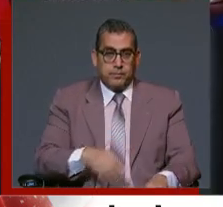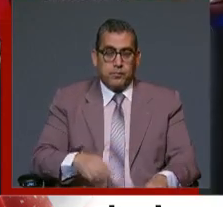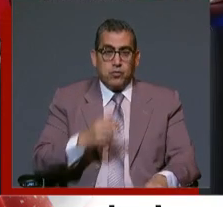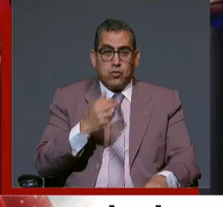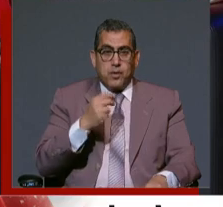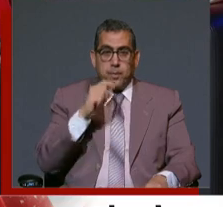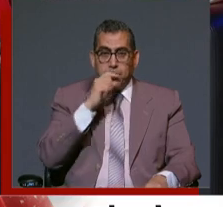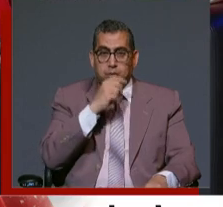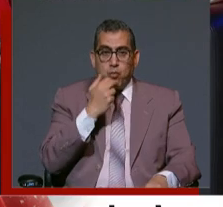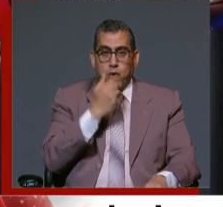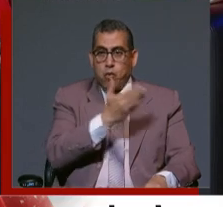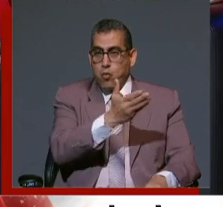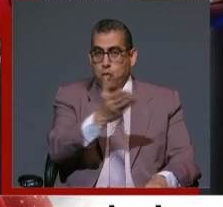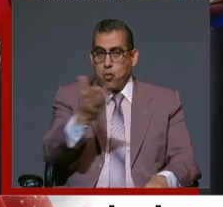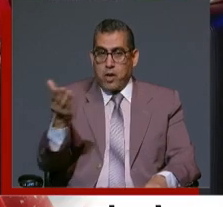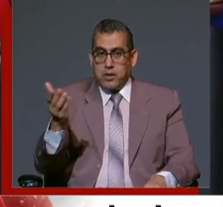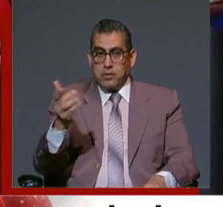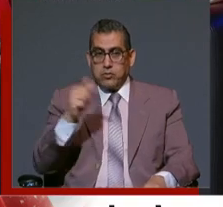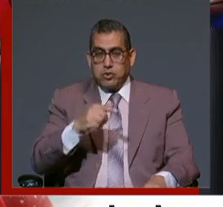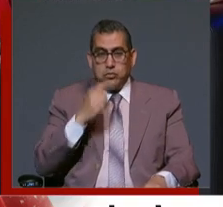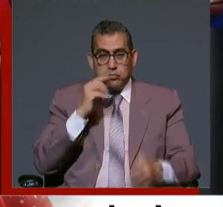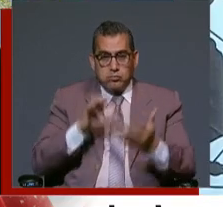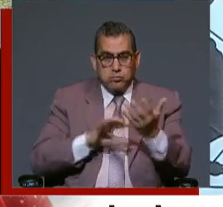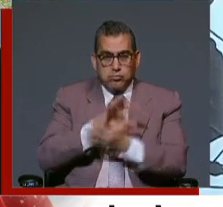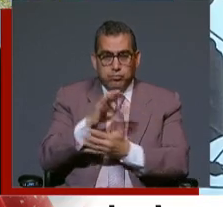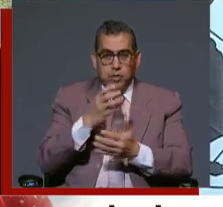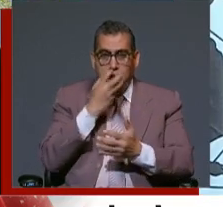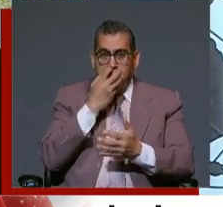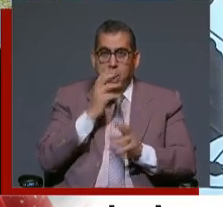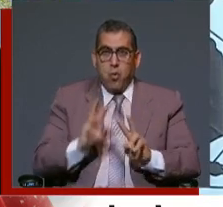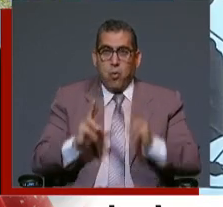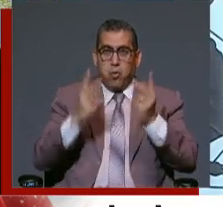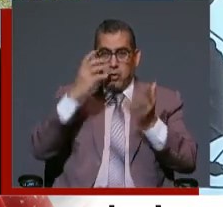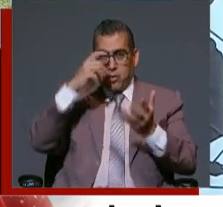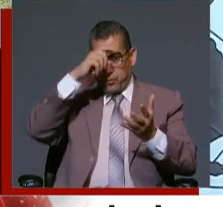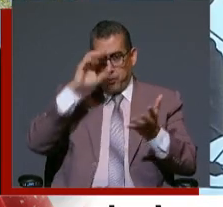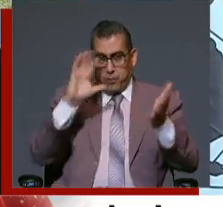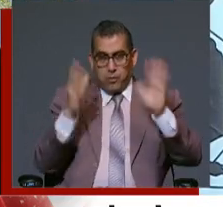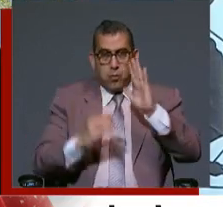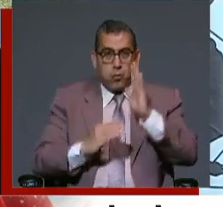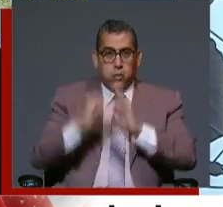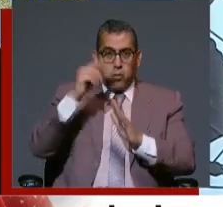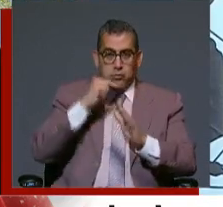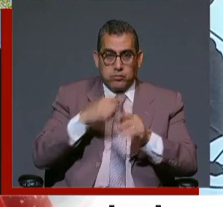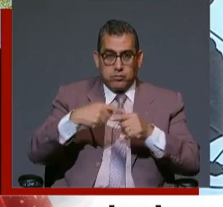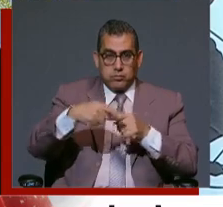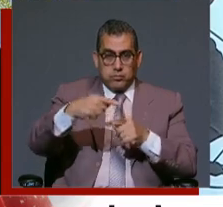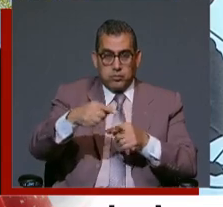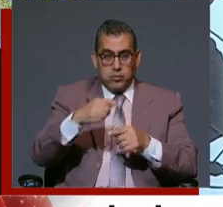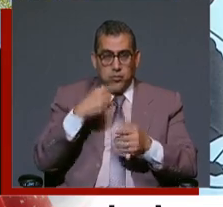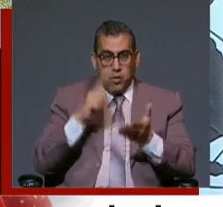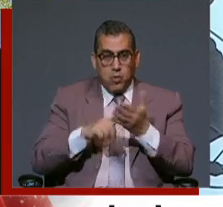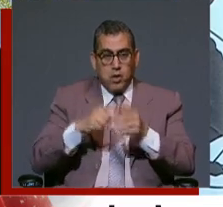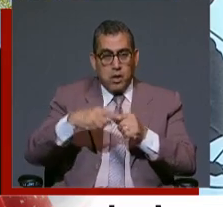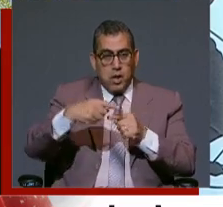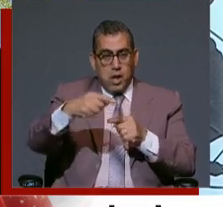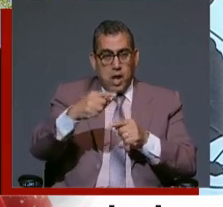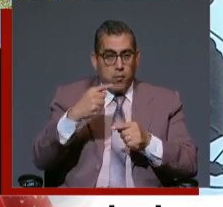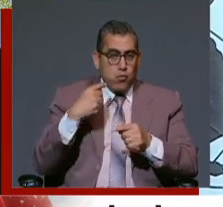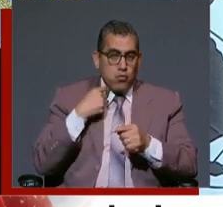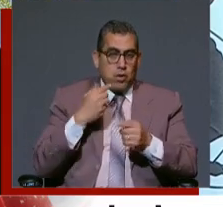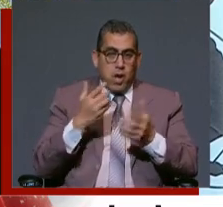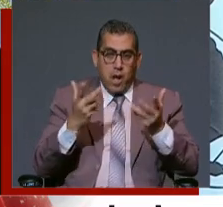السيدات والسادة، إن إشكالية التغيرات المناخية وتداعياتها السلبية لا